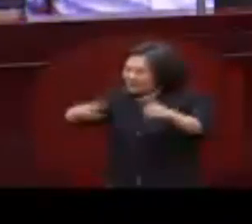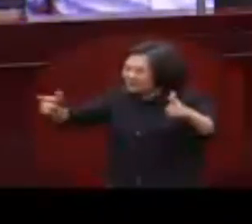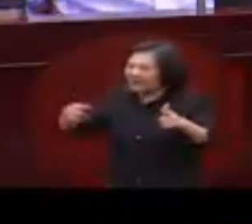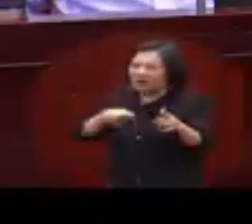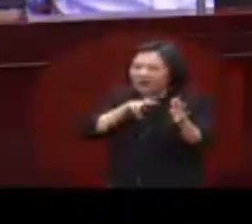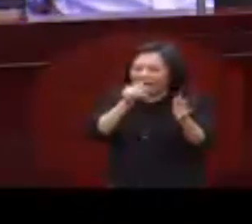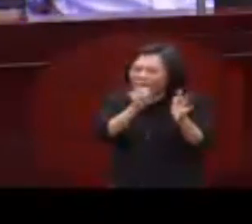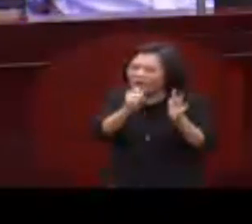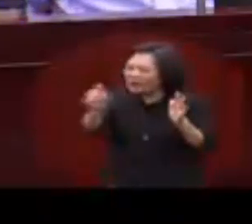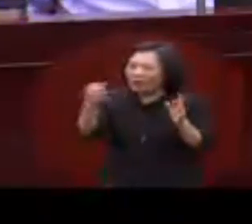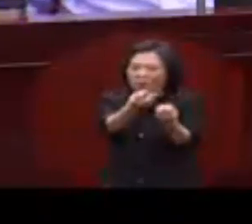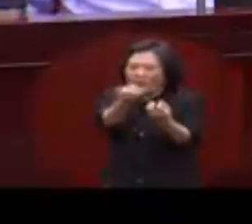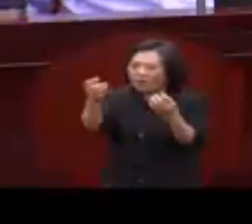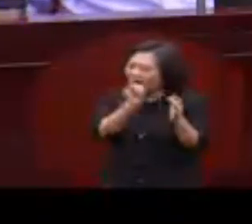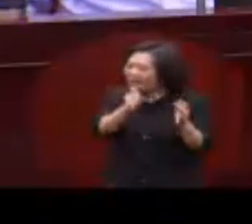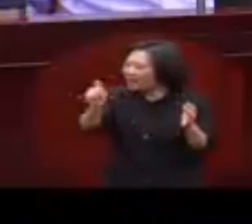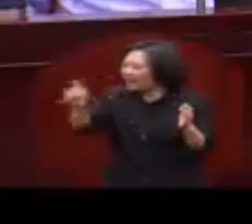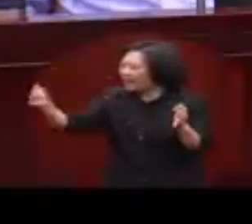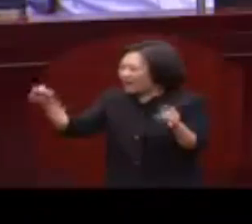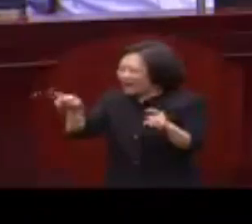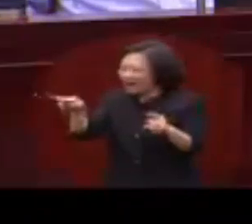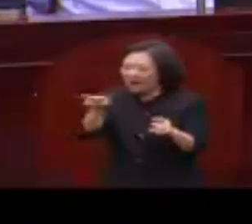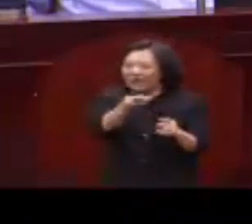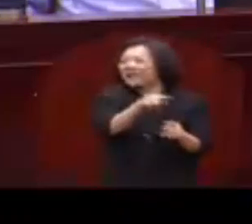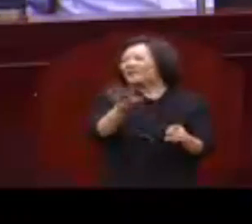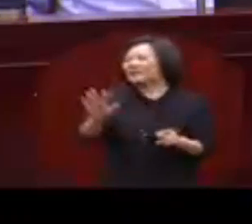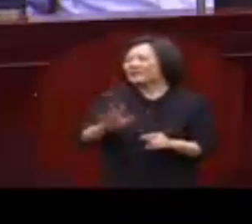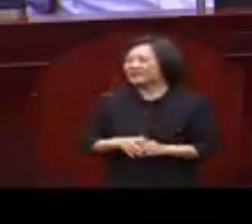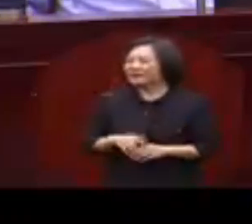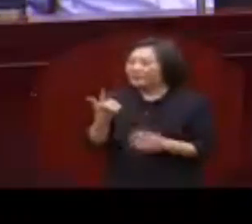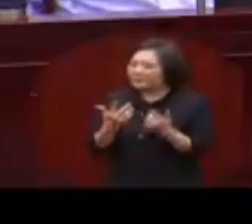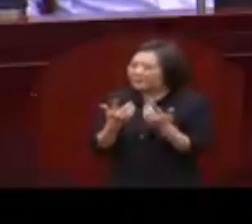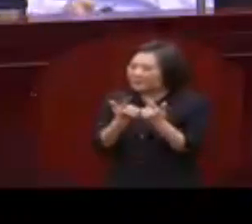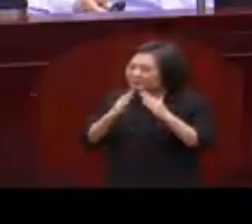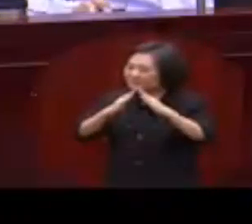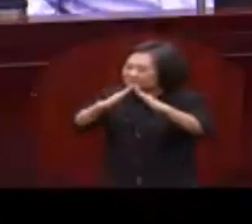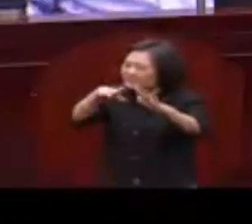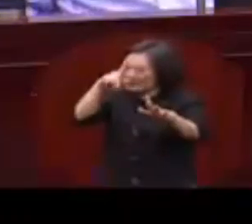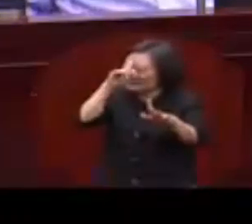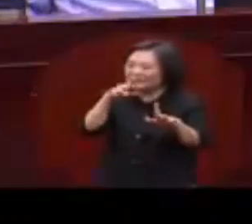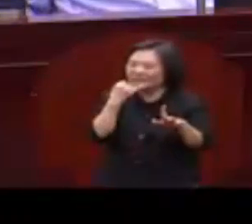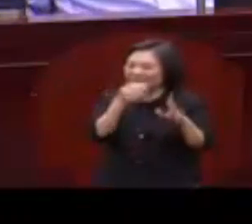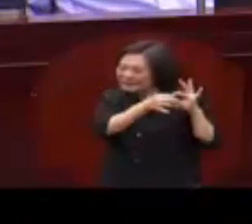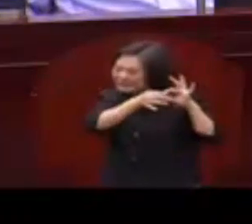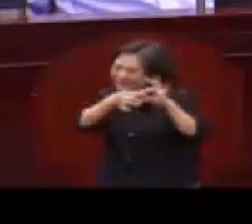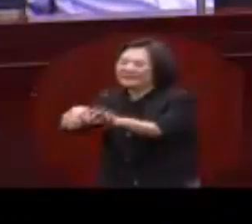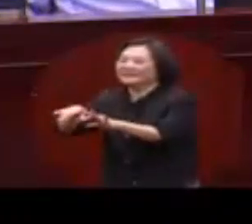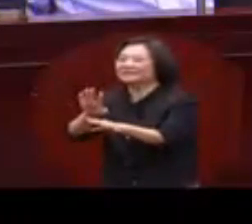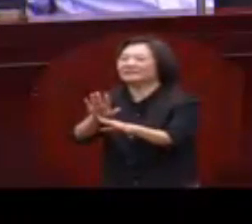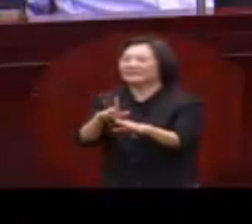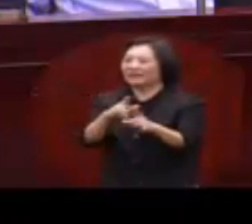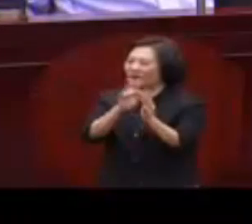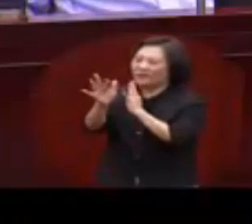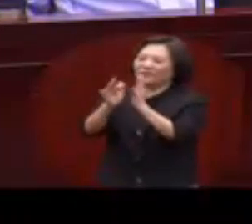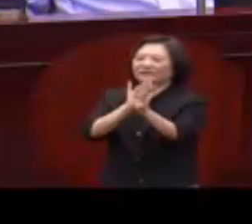看。我们希望说，这个慢慢让台北市要变成一个比较文明的城市，你知道哈？所以我们希望